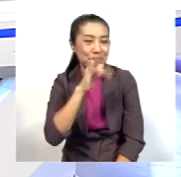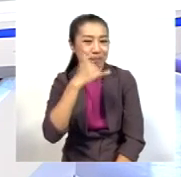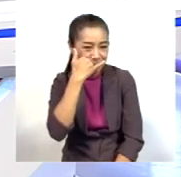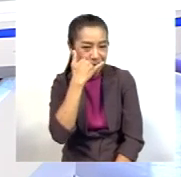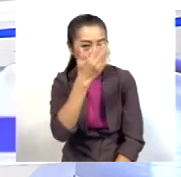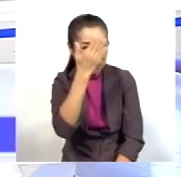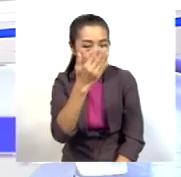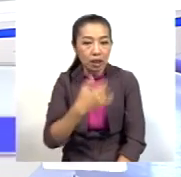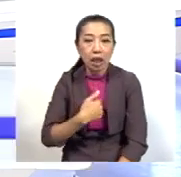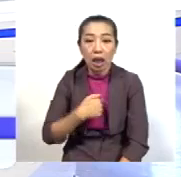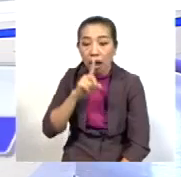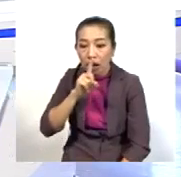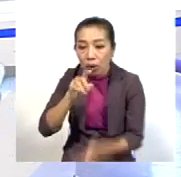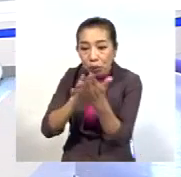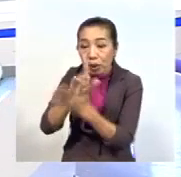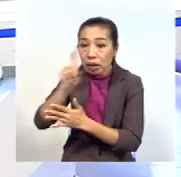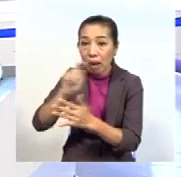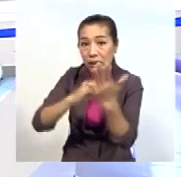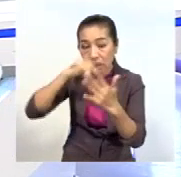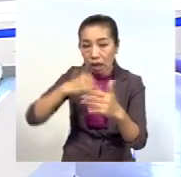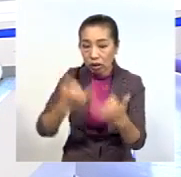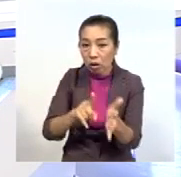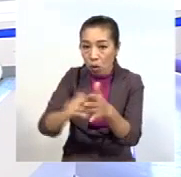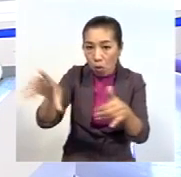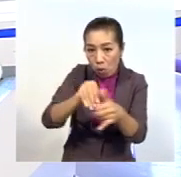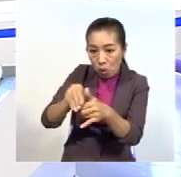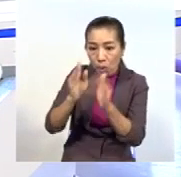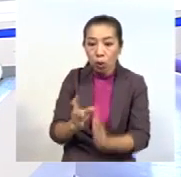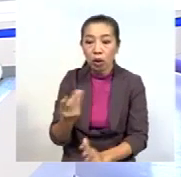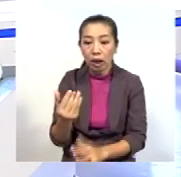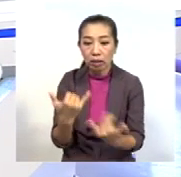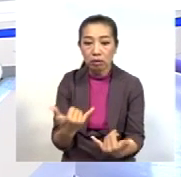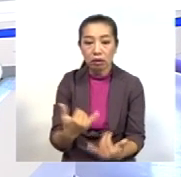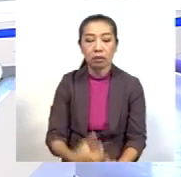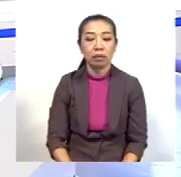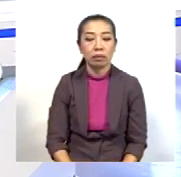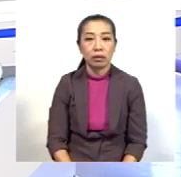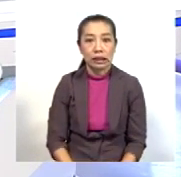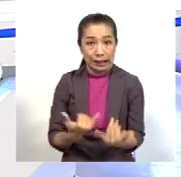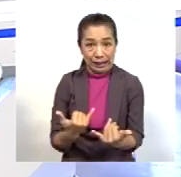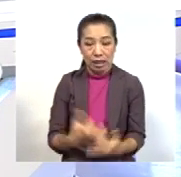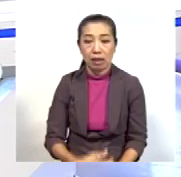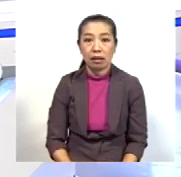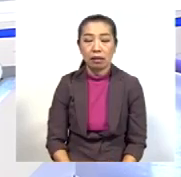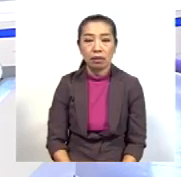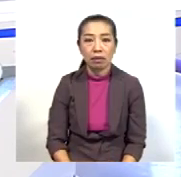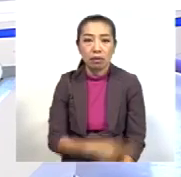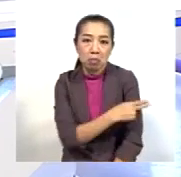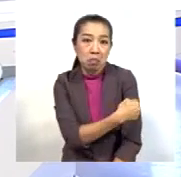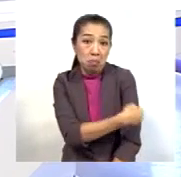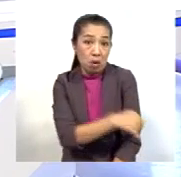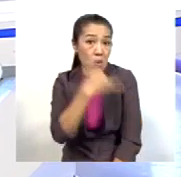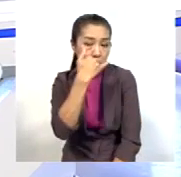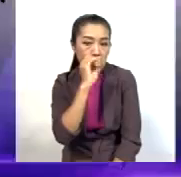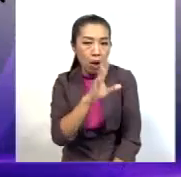ามถึงจำนวนผู้ป่วยล่าสุดในบ้านเราตอนนี้ก่อนนะคะว่ามีติดเชื้ออยู่กี่คนแล้วอะคะล่าสุดนะคะ ครับล่าสุ